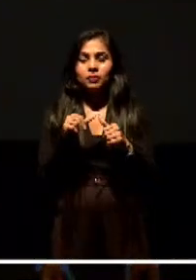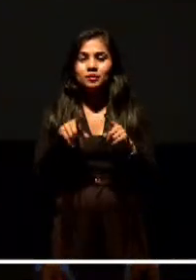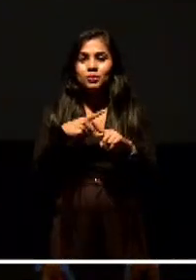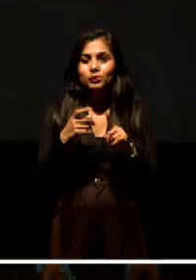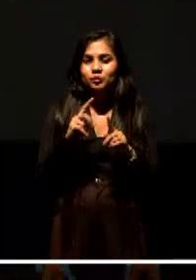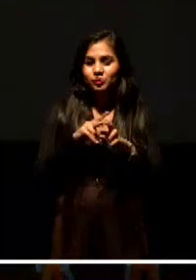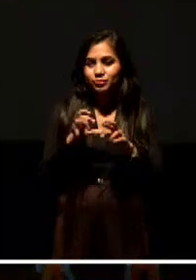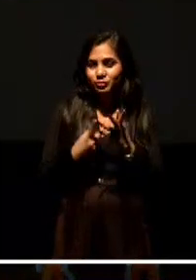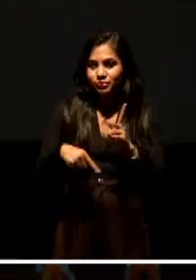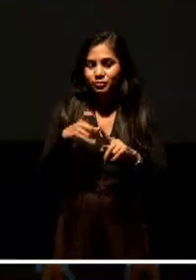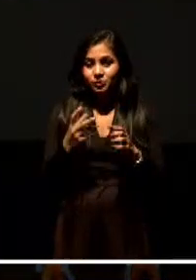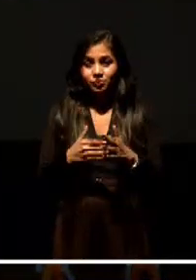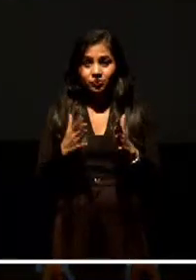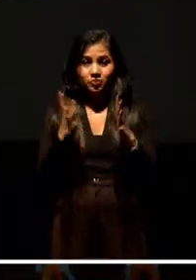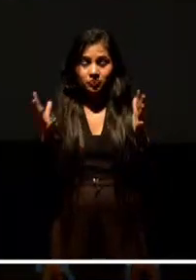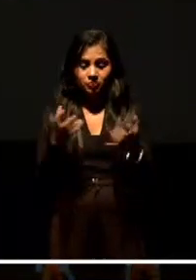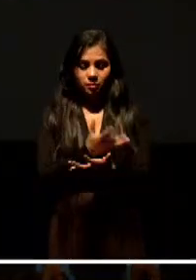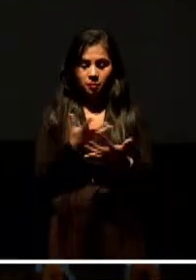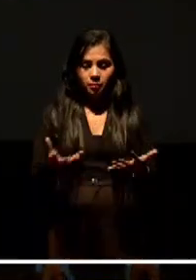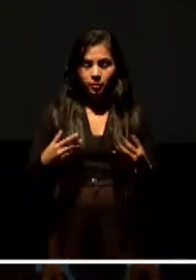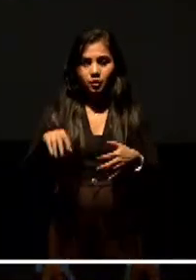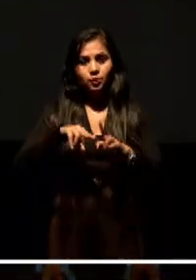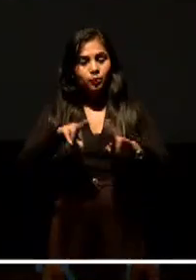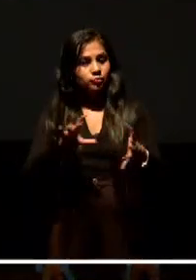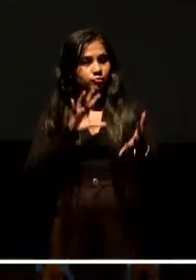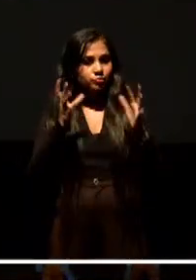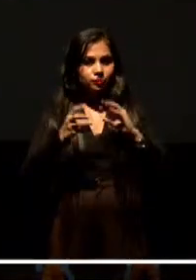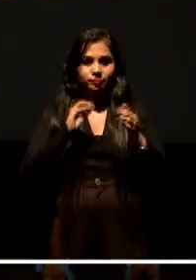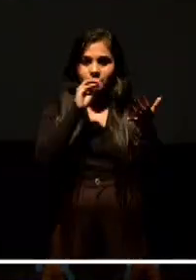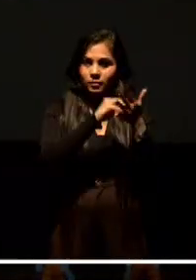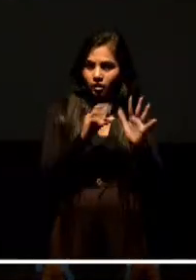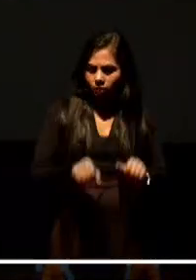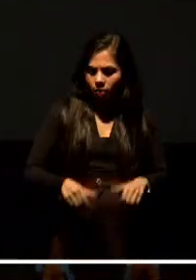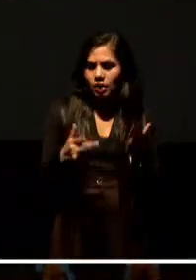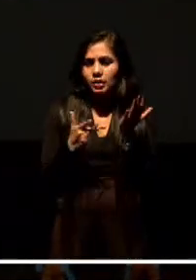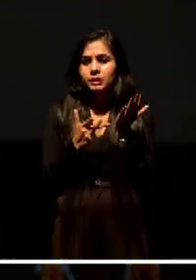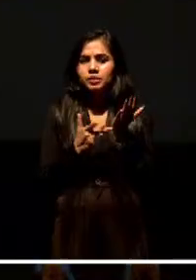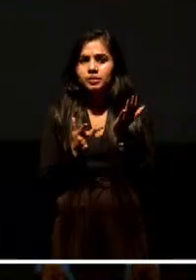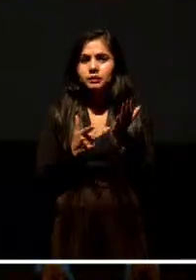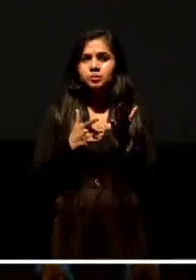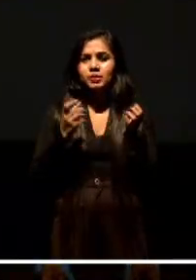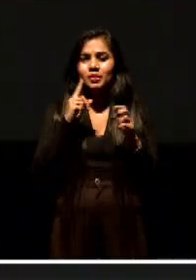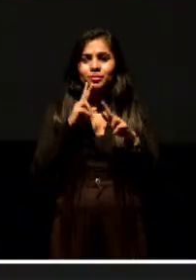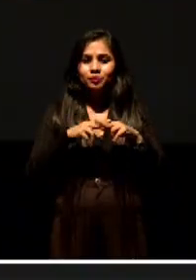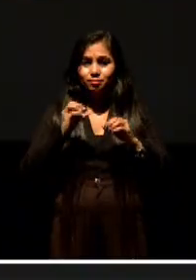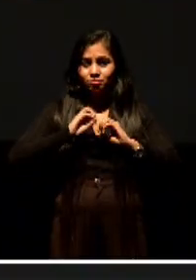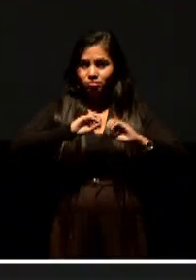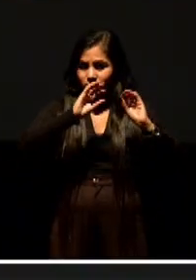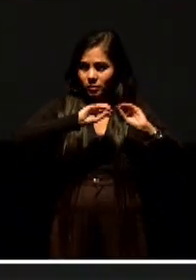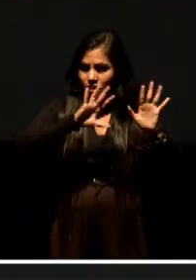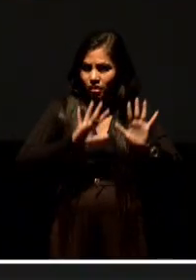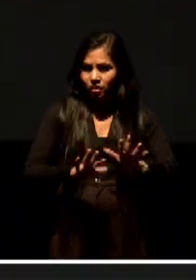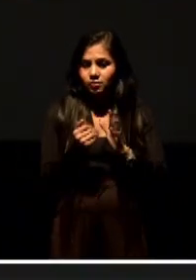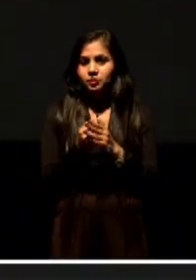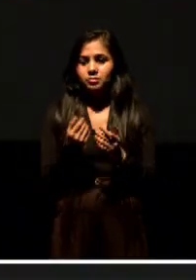है और हमारे देश से काफ़ी प्रोडक्ट्स पूरे वर्ल्ड में जा रहे हैं। हमारी टेक्नोलॉजी भी यदि एक्सपोर्ट ओरिएंटेड होगी तो हमारा कॉस्ट ऑफ